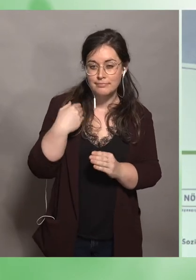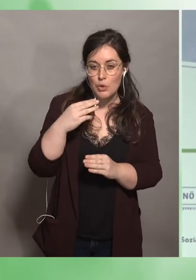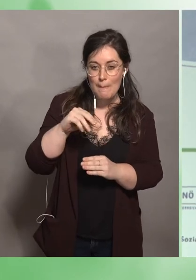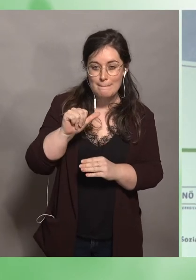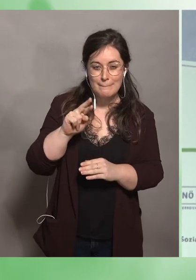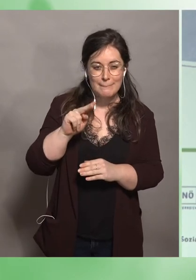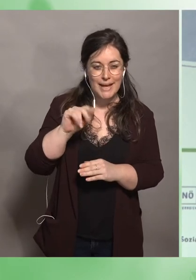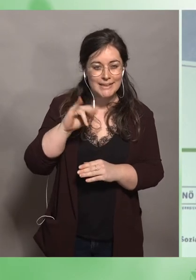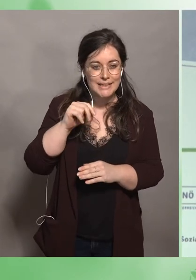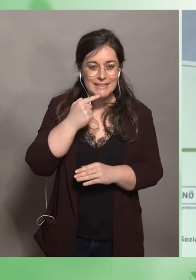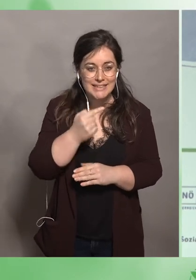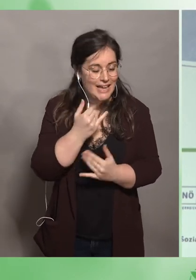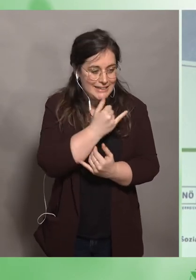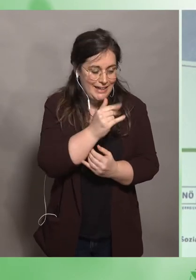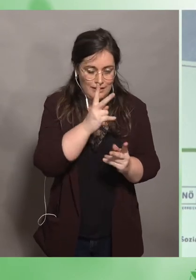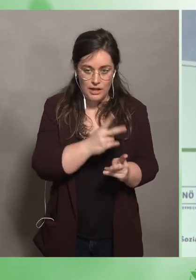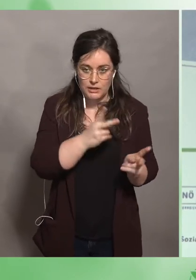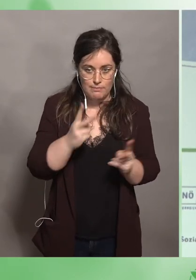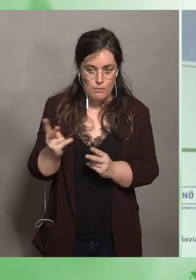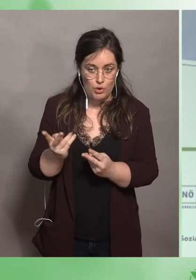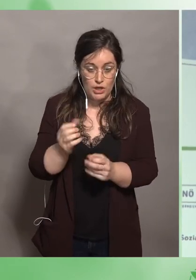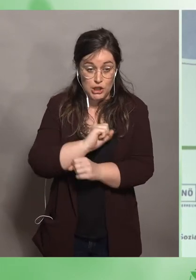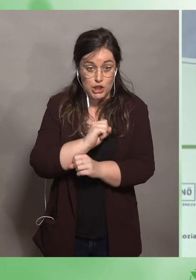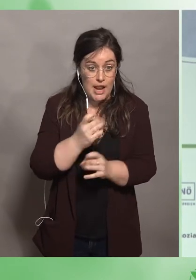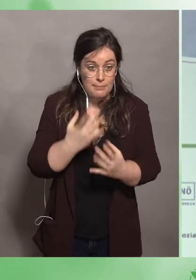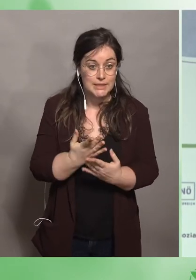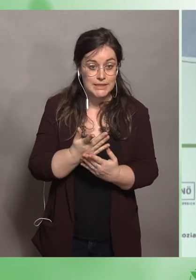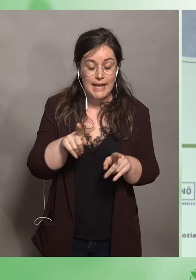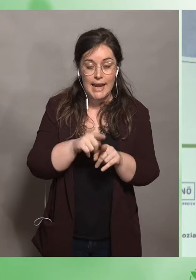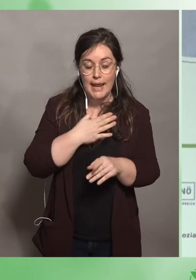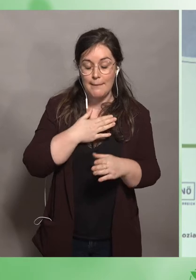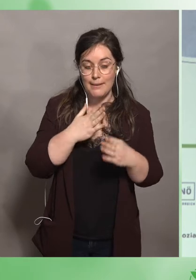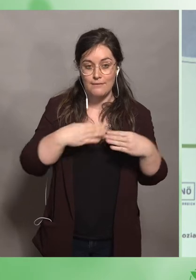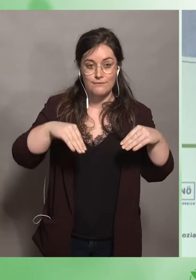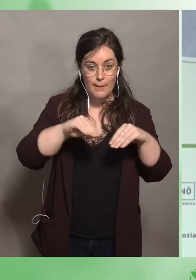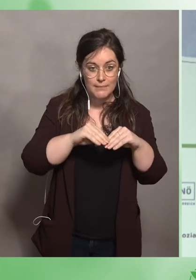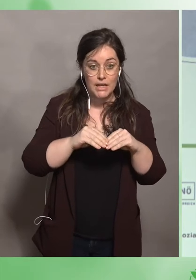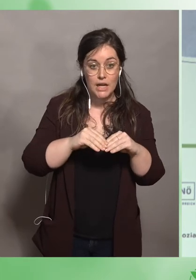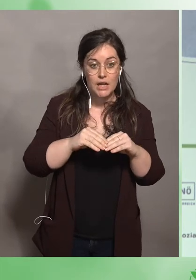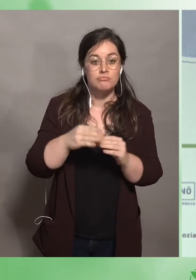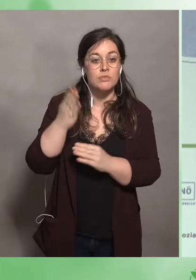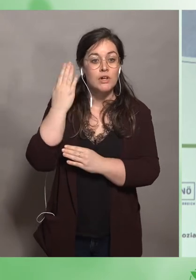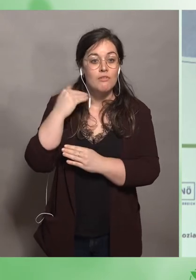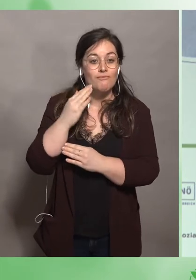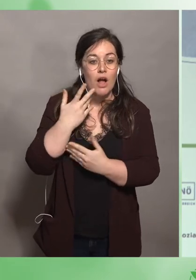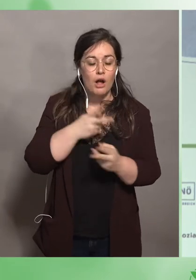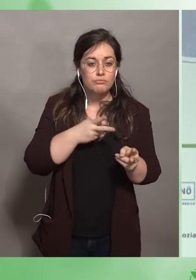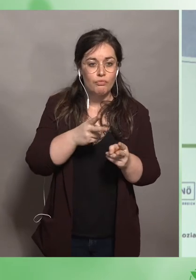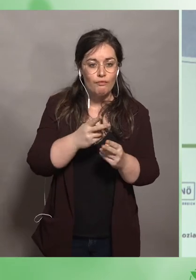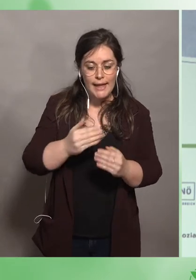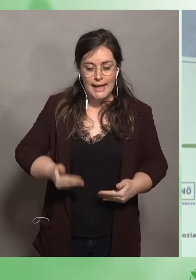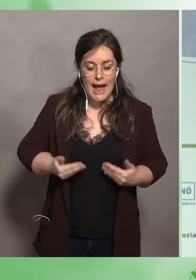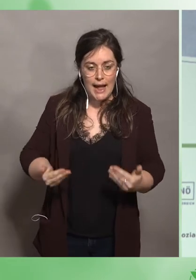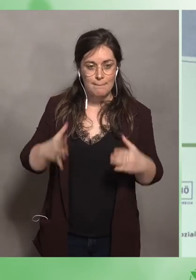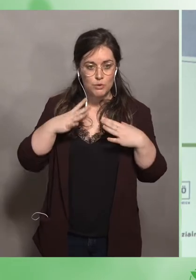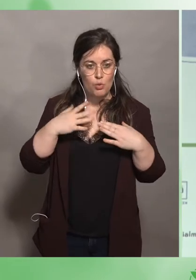gemeint, es kann jeden treffen und es kann schnell passieren. Genauso war es auch bei mir. Meine Familie war auf dem Weg von Heimaturlaub